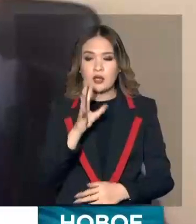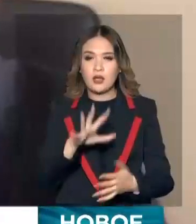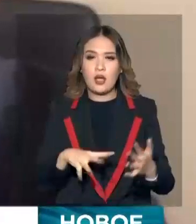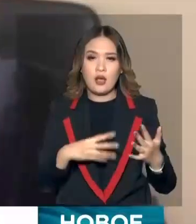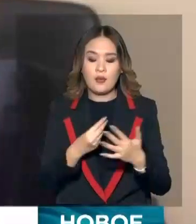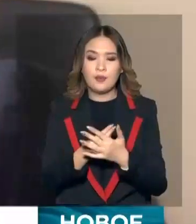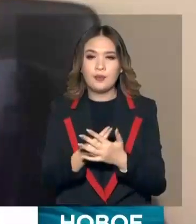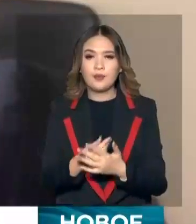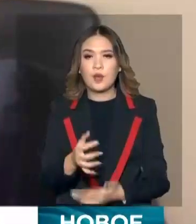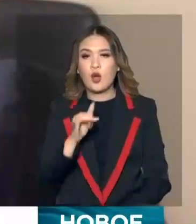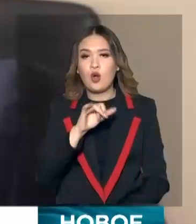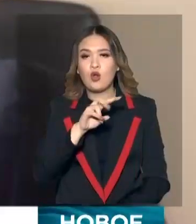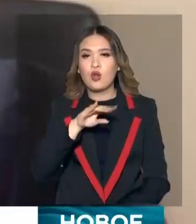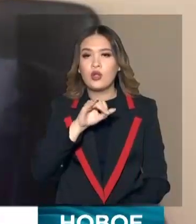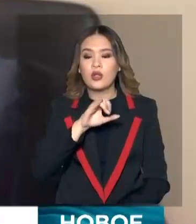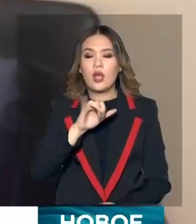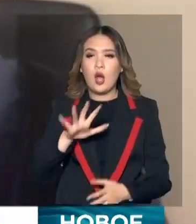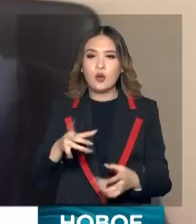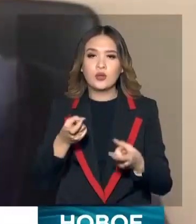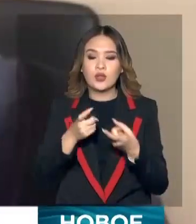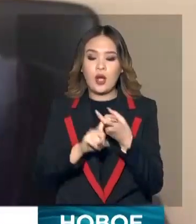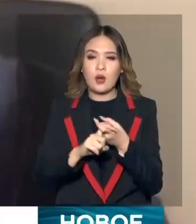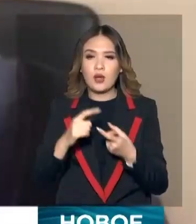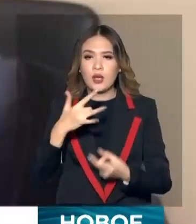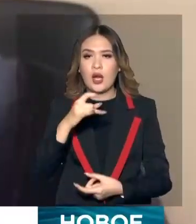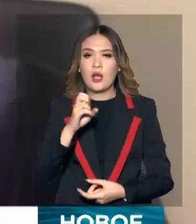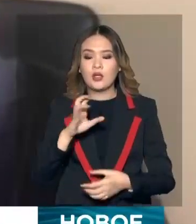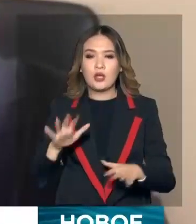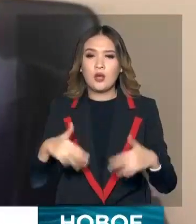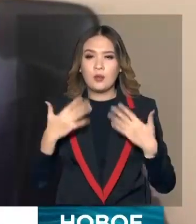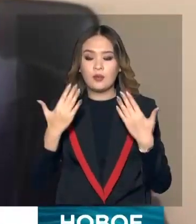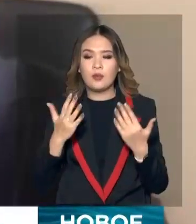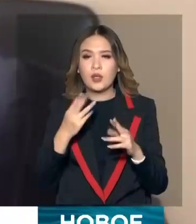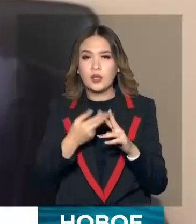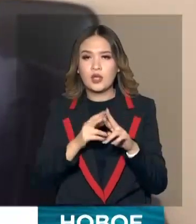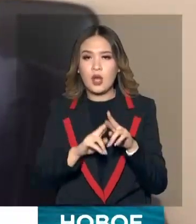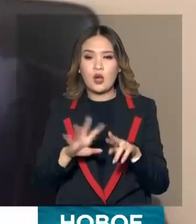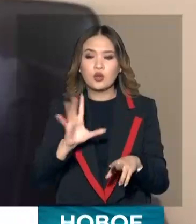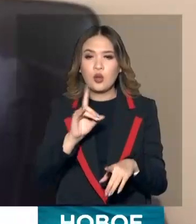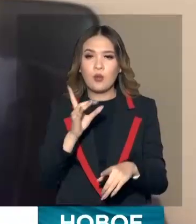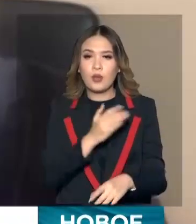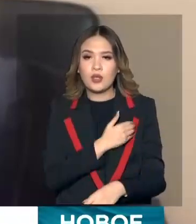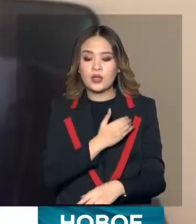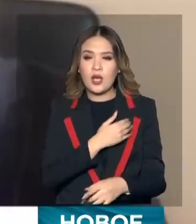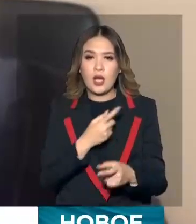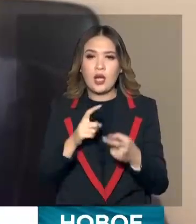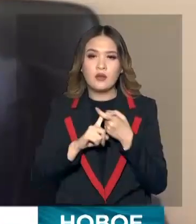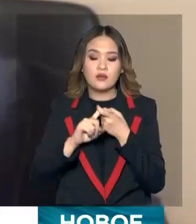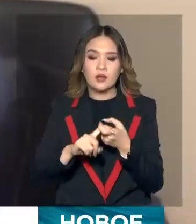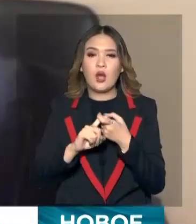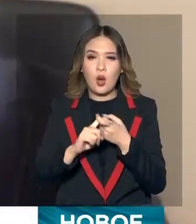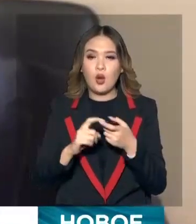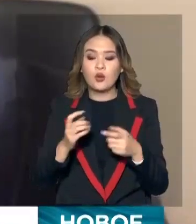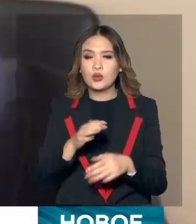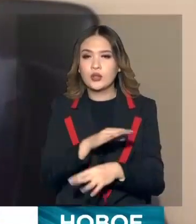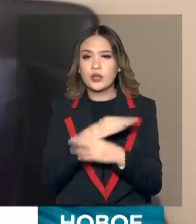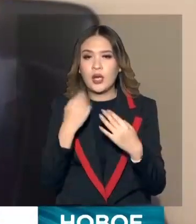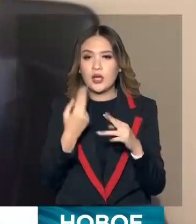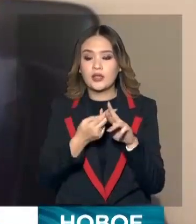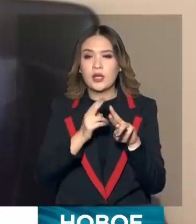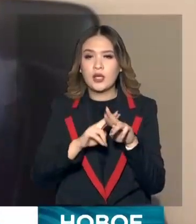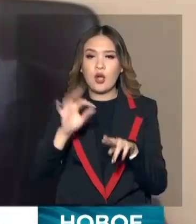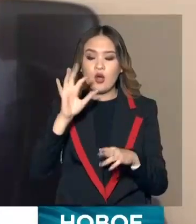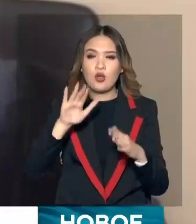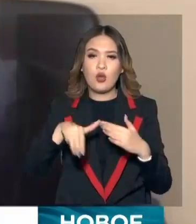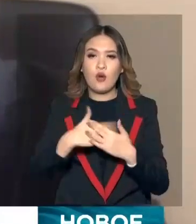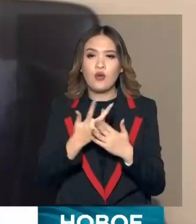что Улытау очень зависим от градообразующего предприятия, и похоже, чтобы уйти от этой зависимости, планируется запуск новых